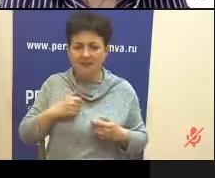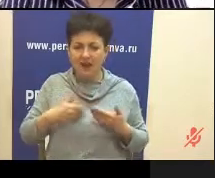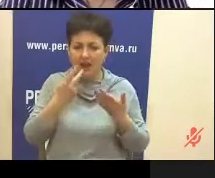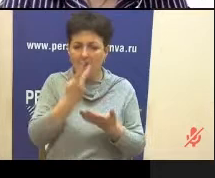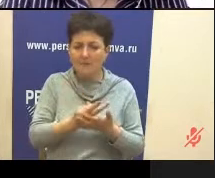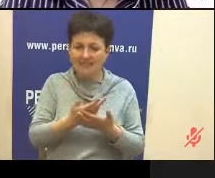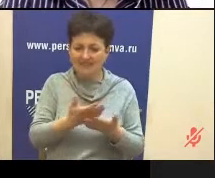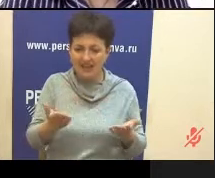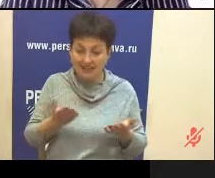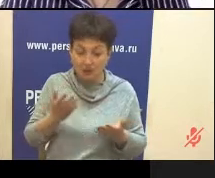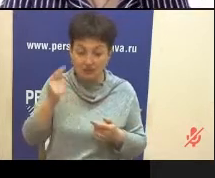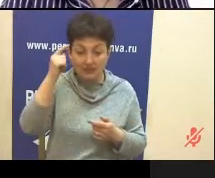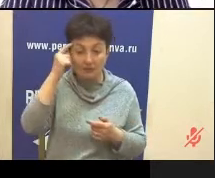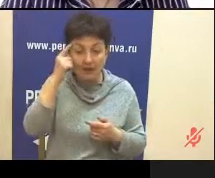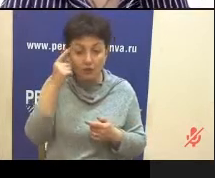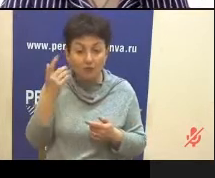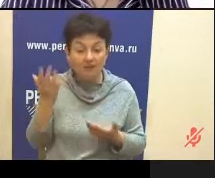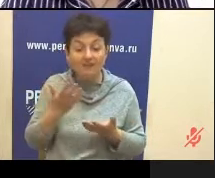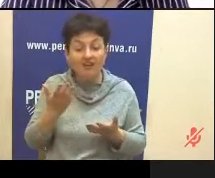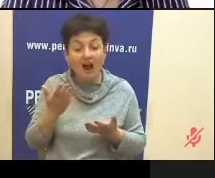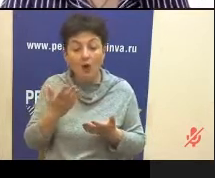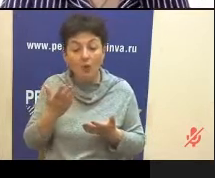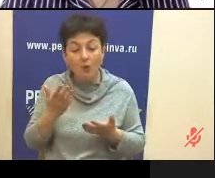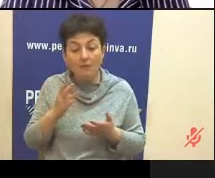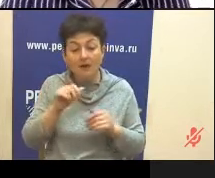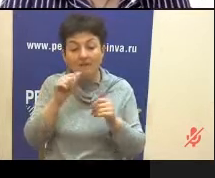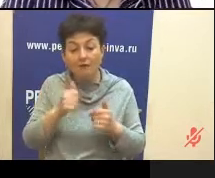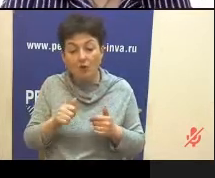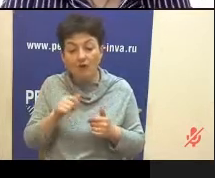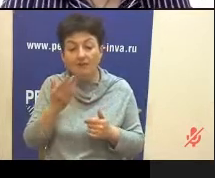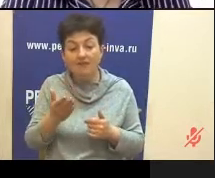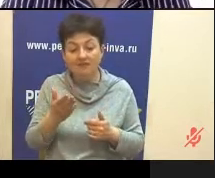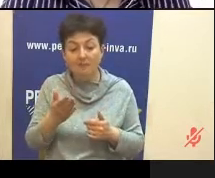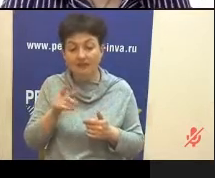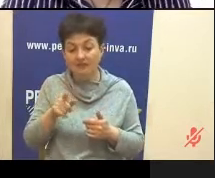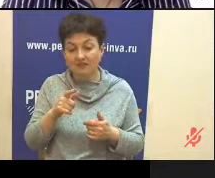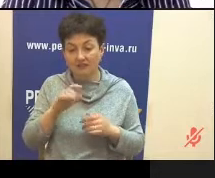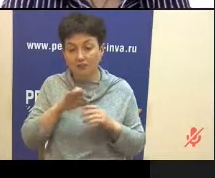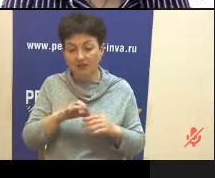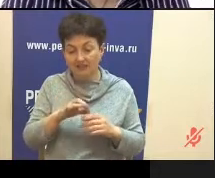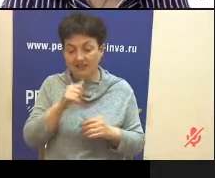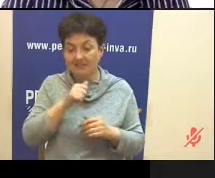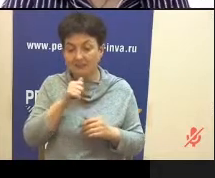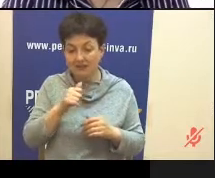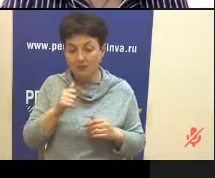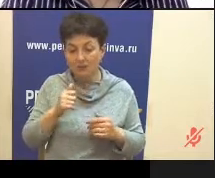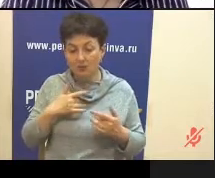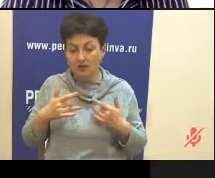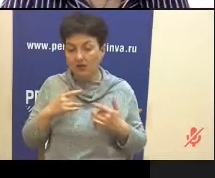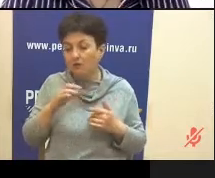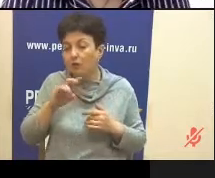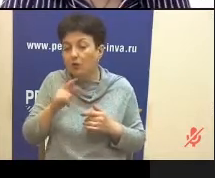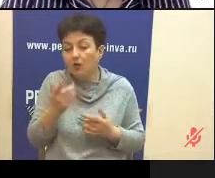себя позиционируете. Продумайте, в каком формате вы будете доносить эту свою экспертную